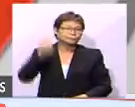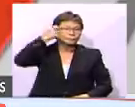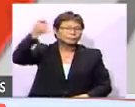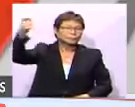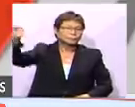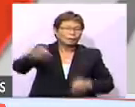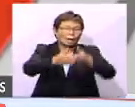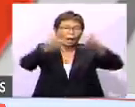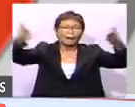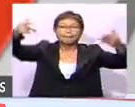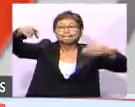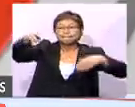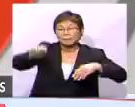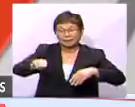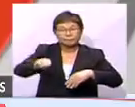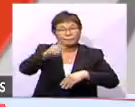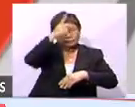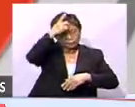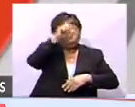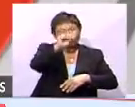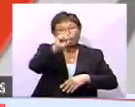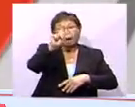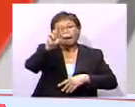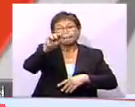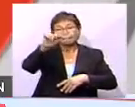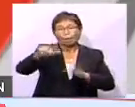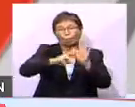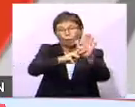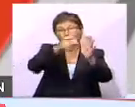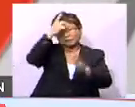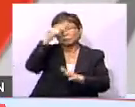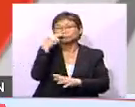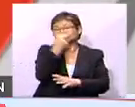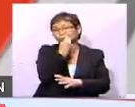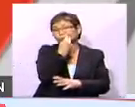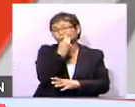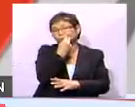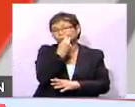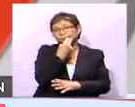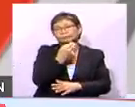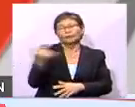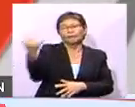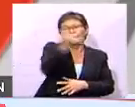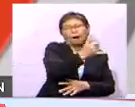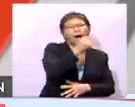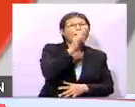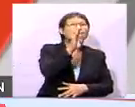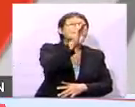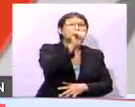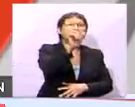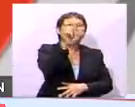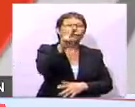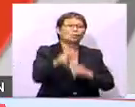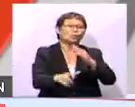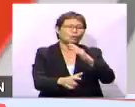Setiausaha Akhbar Perdana Menteri Dato' Akmar Hisham Mukhlis mewakili Dato' Sri Najib Tun Razak menziarahi Balu Timbalan Ketua Cawangan